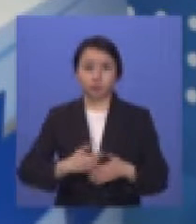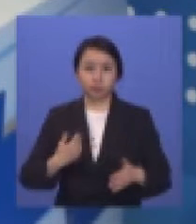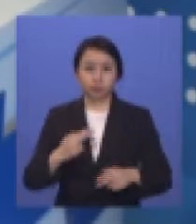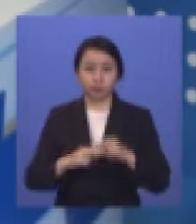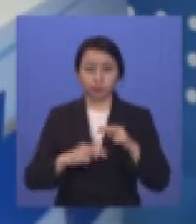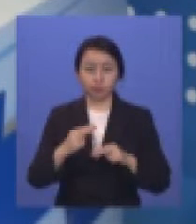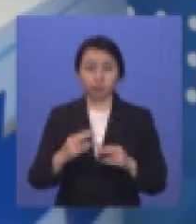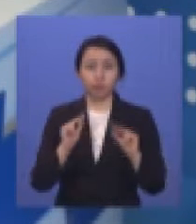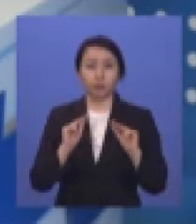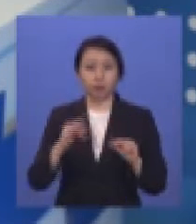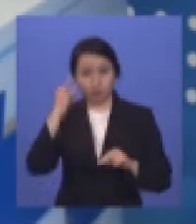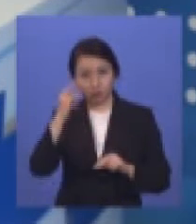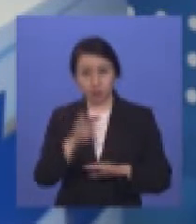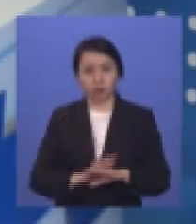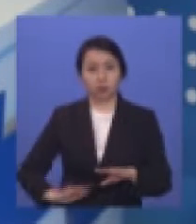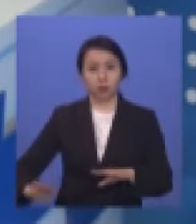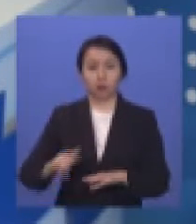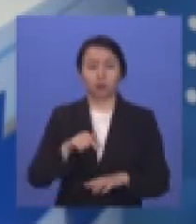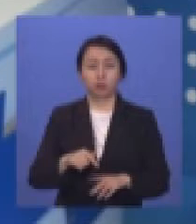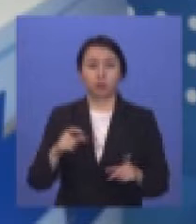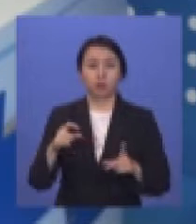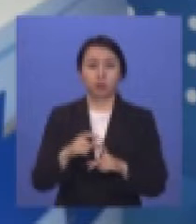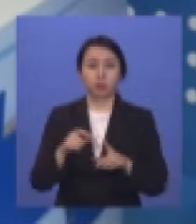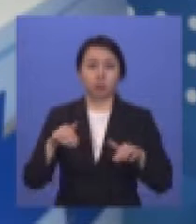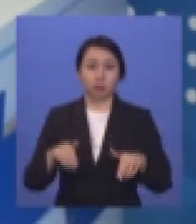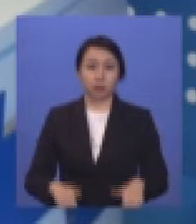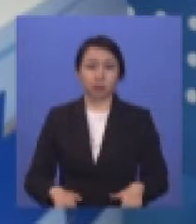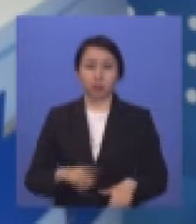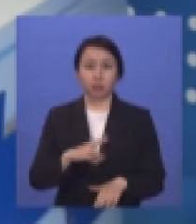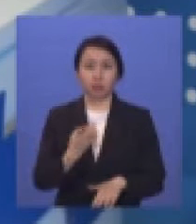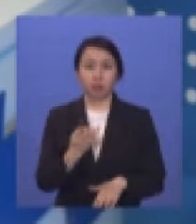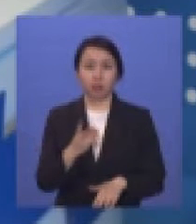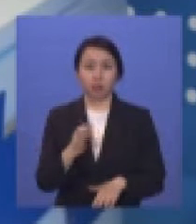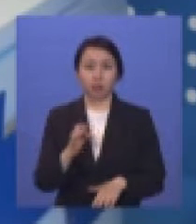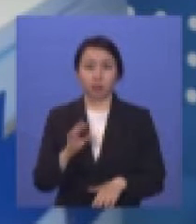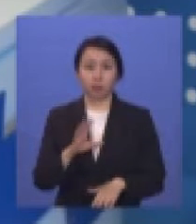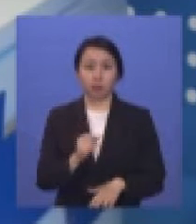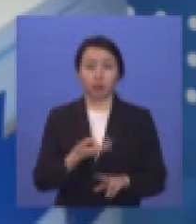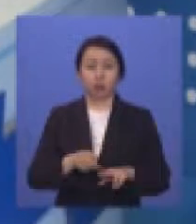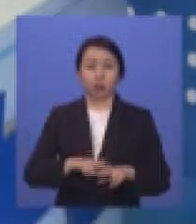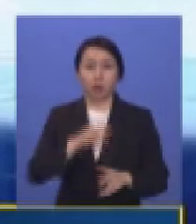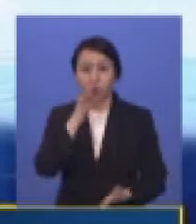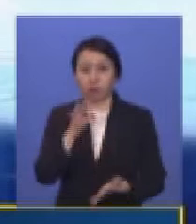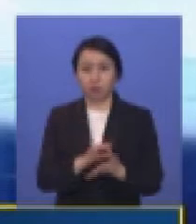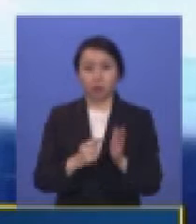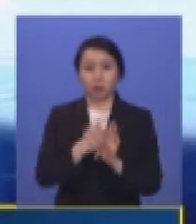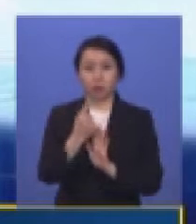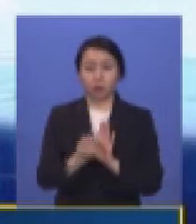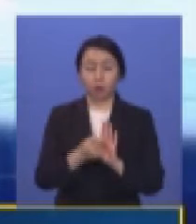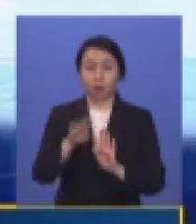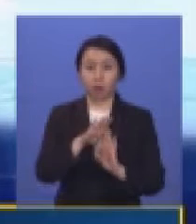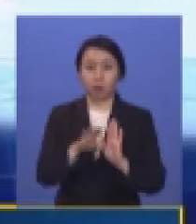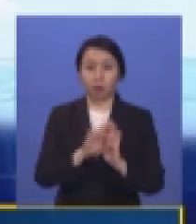пролог к построению справедливого Казахстана. Кроме того, по словам председателя Сената Маулена Ашимбаева, который ответил на